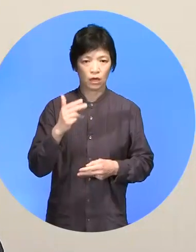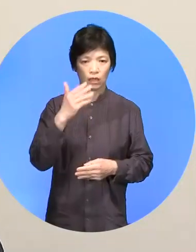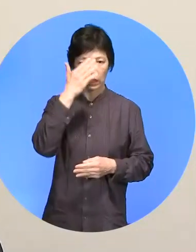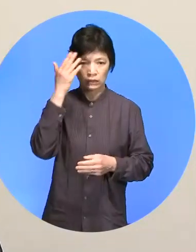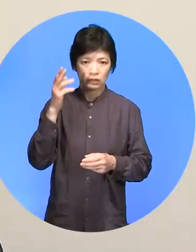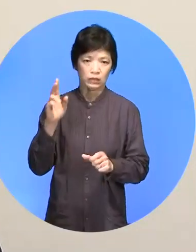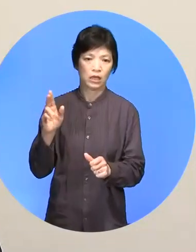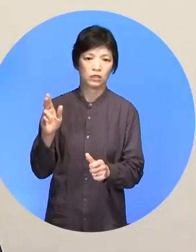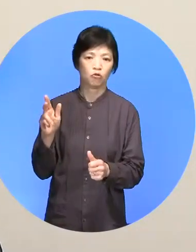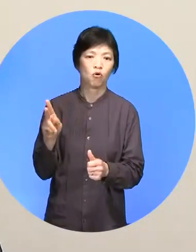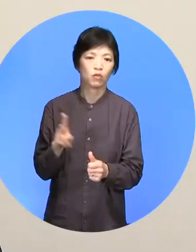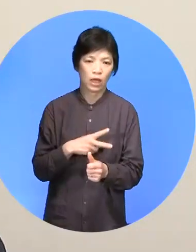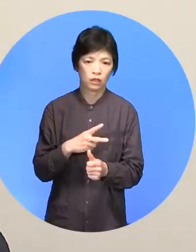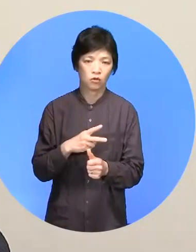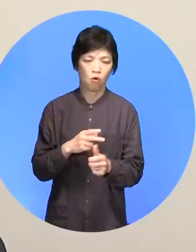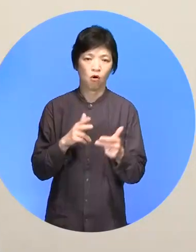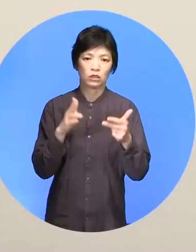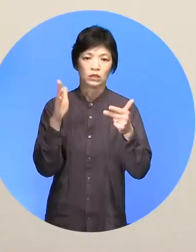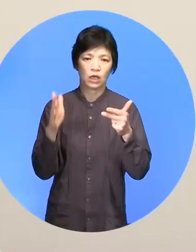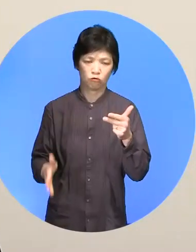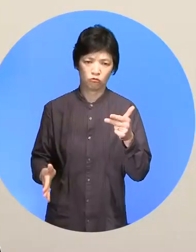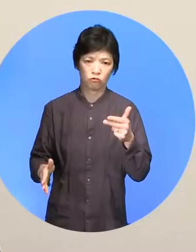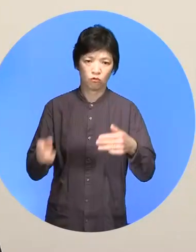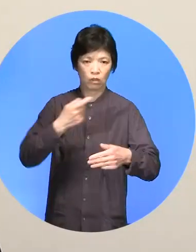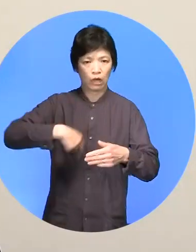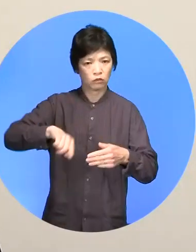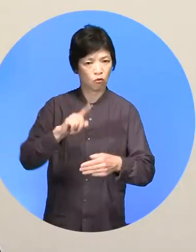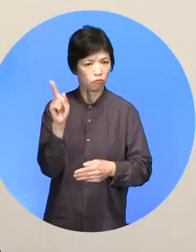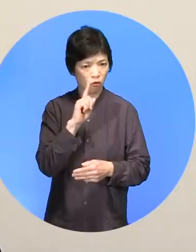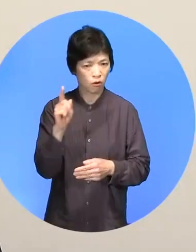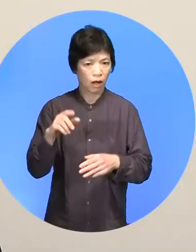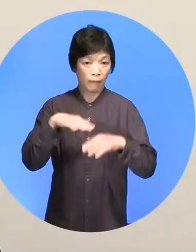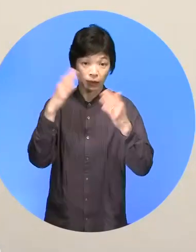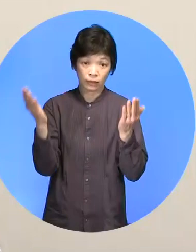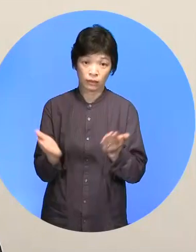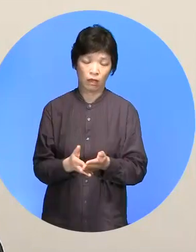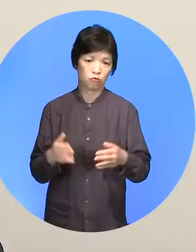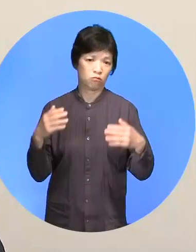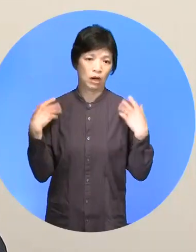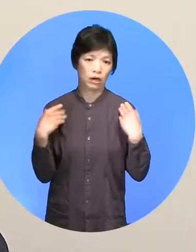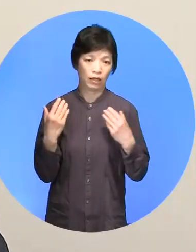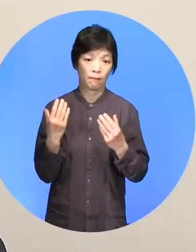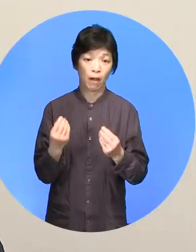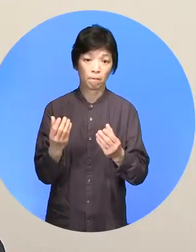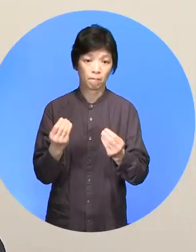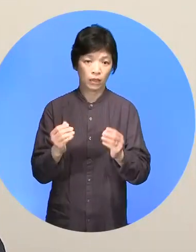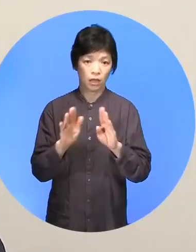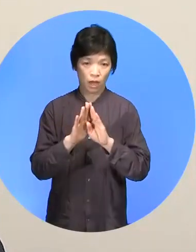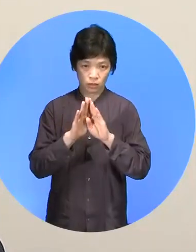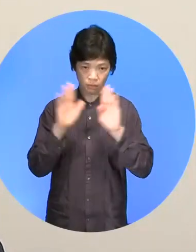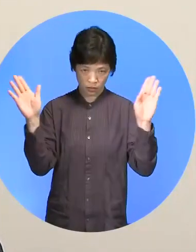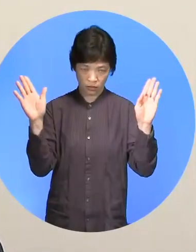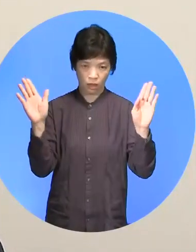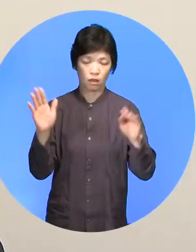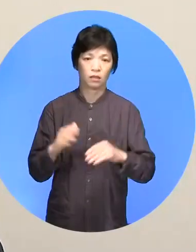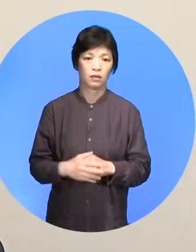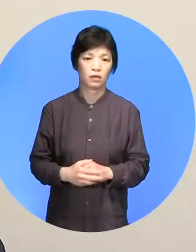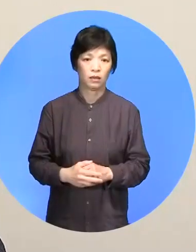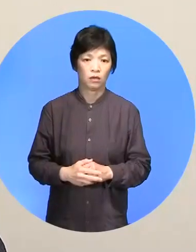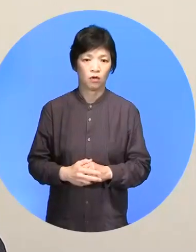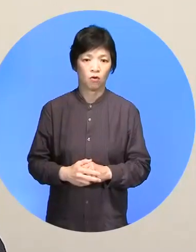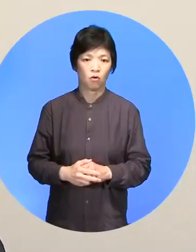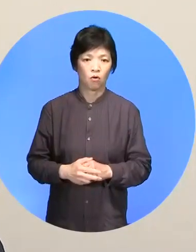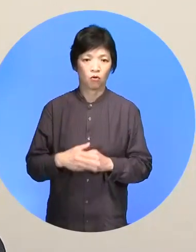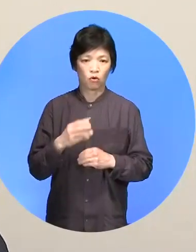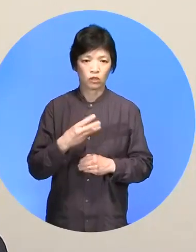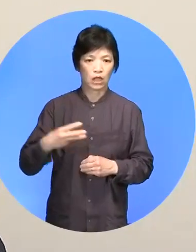年の施設がですね、どういうものかというのは本当に全く分からずですね、手探りの状況で始めたところなんです。でこの3